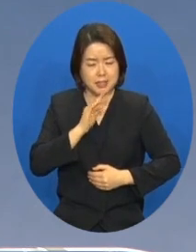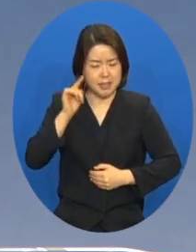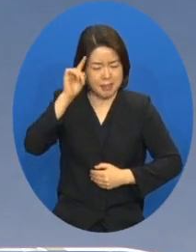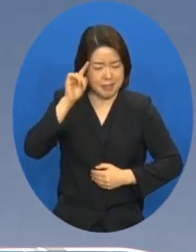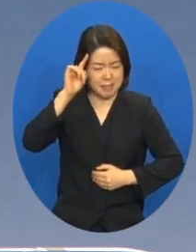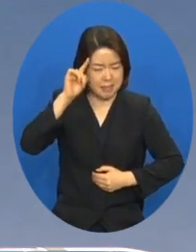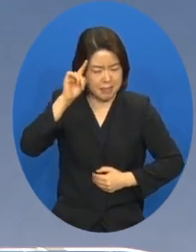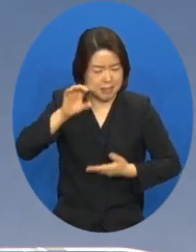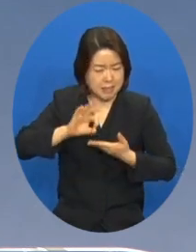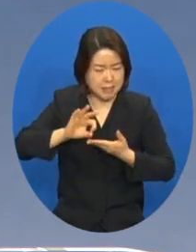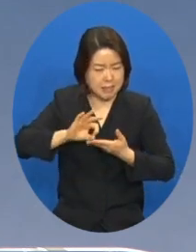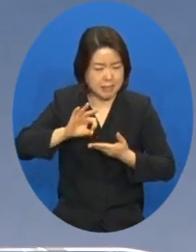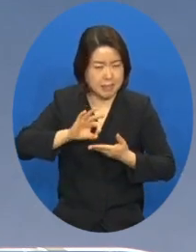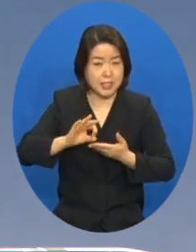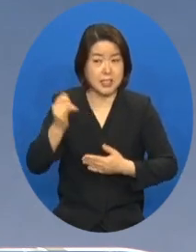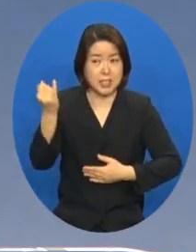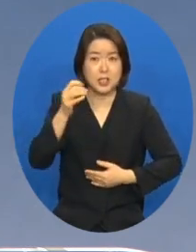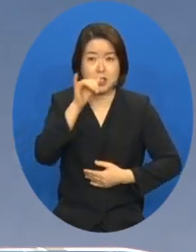있었습니다.